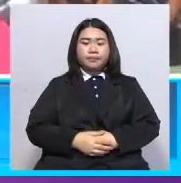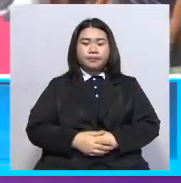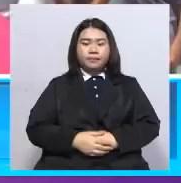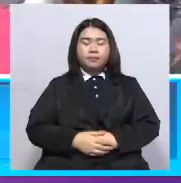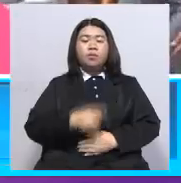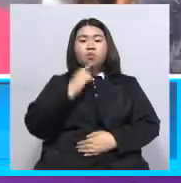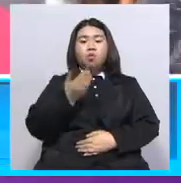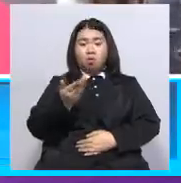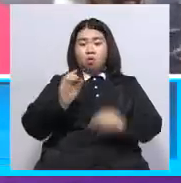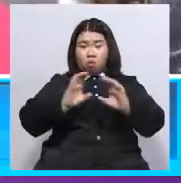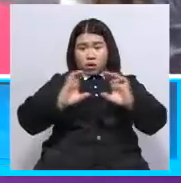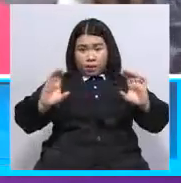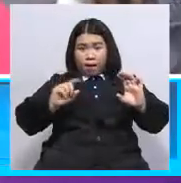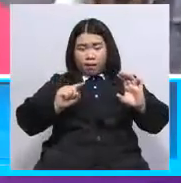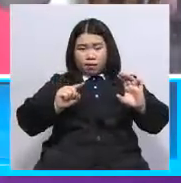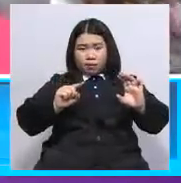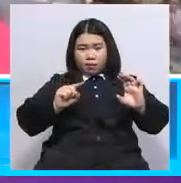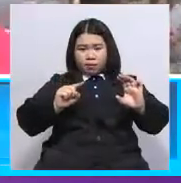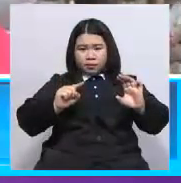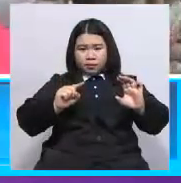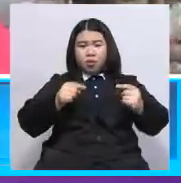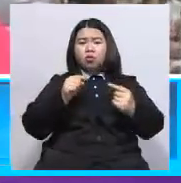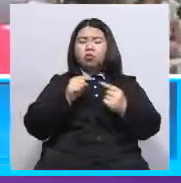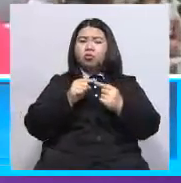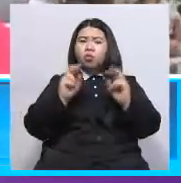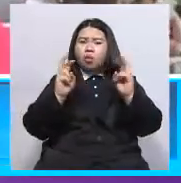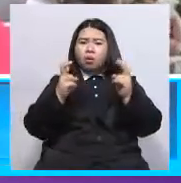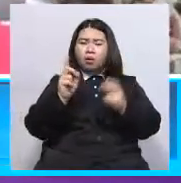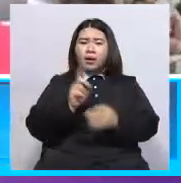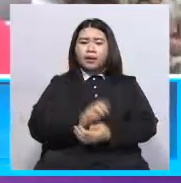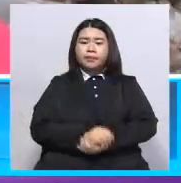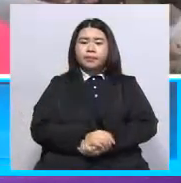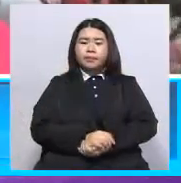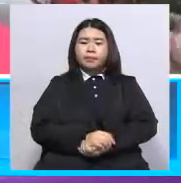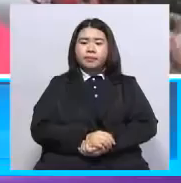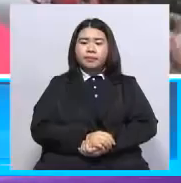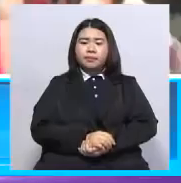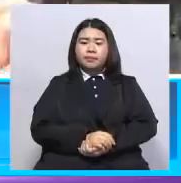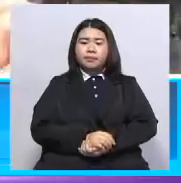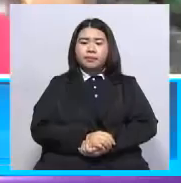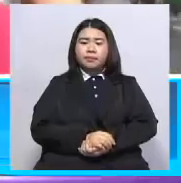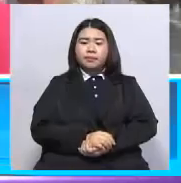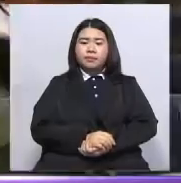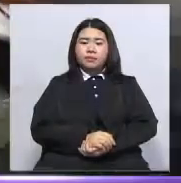ให้รัฐบาลเนี่ยค่ะได้มีการในเรื่องของเดี๋ยวนะคะ